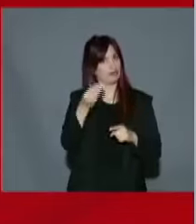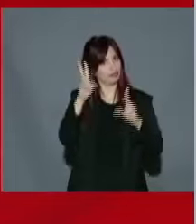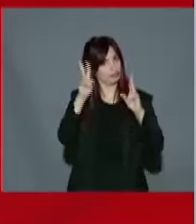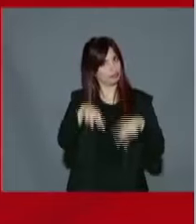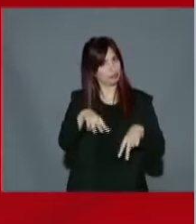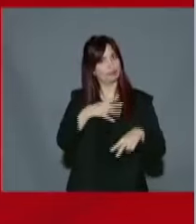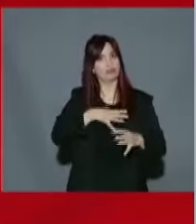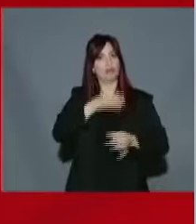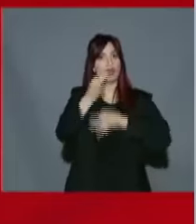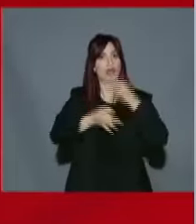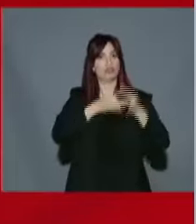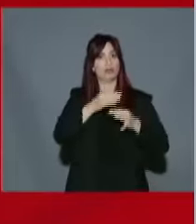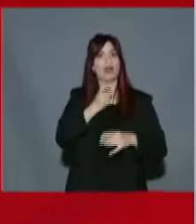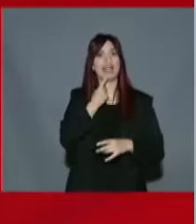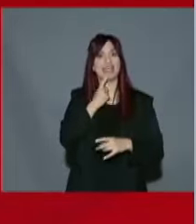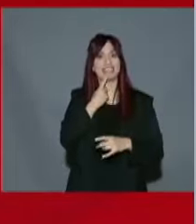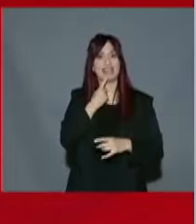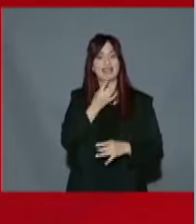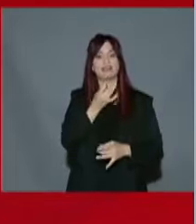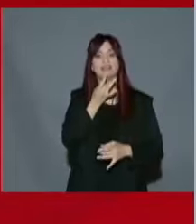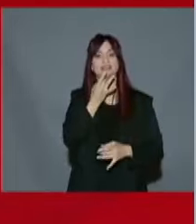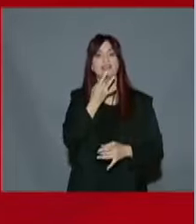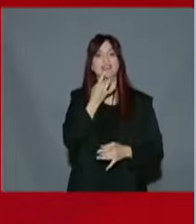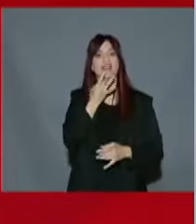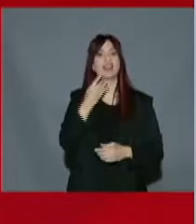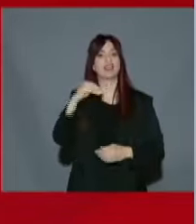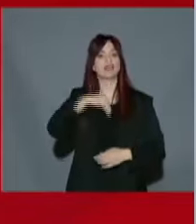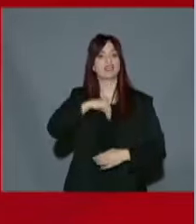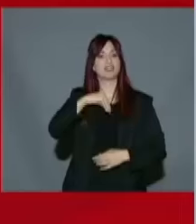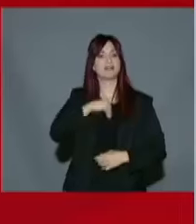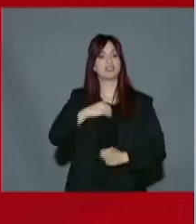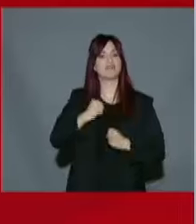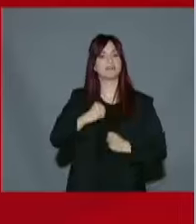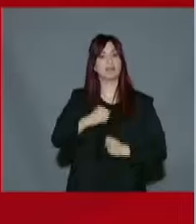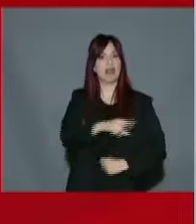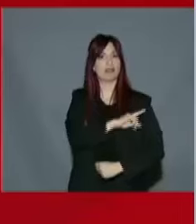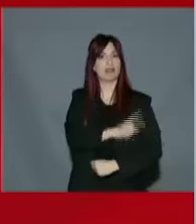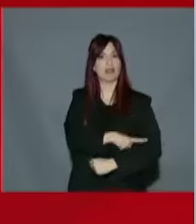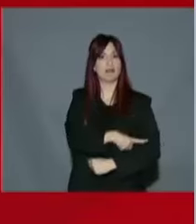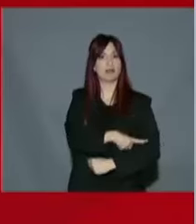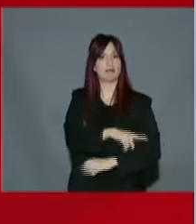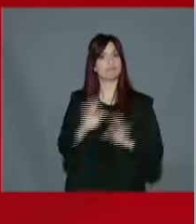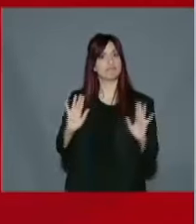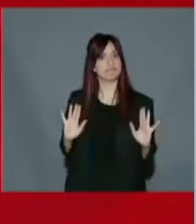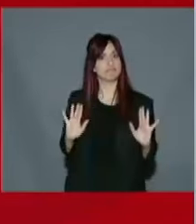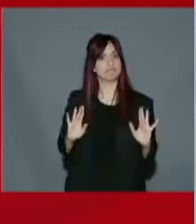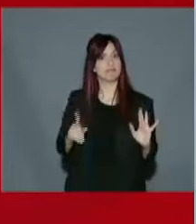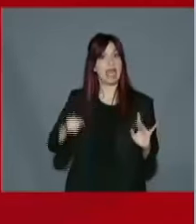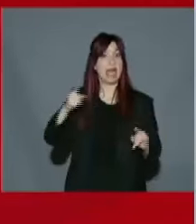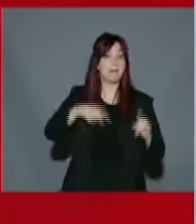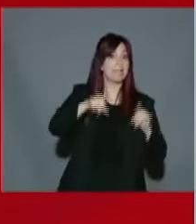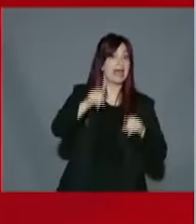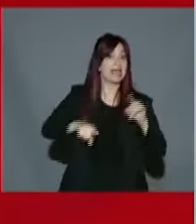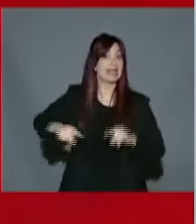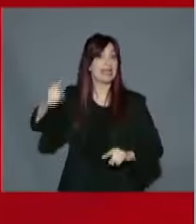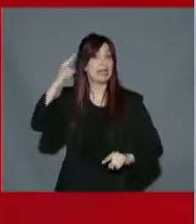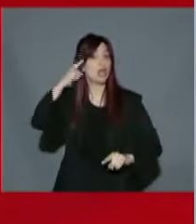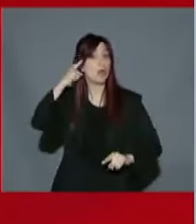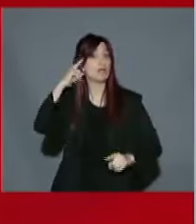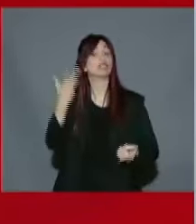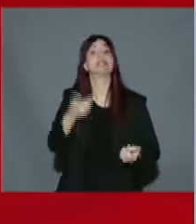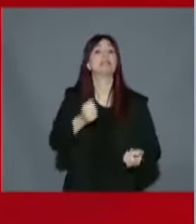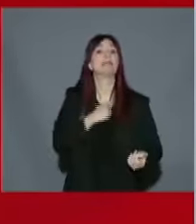απομειώνει το πολιτικό σου προφίλ, απομειώνει την υπεραξία σου. Γιατί αν συνυπάρχεις με αυτόν που έβριζες χθες